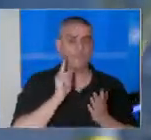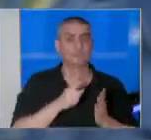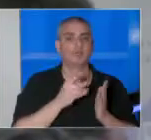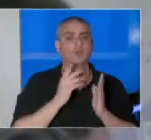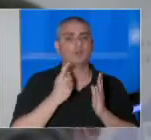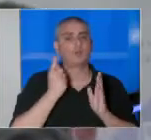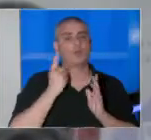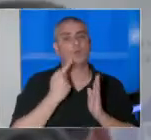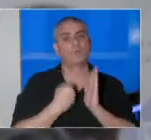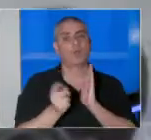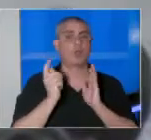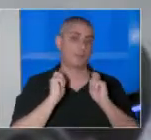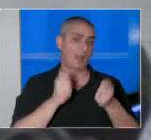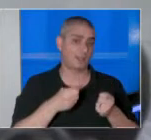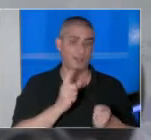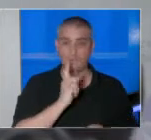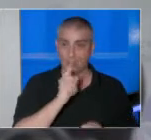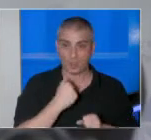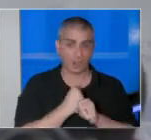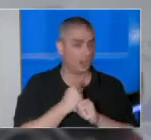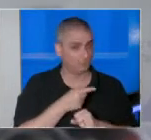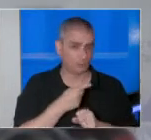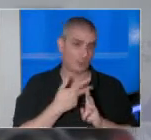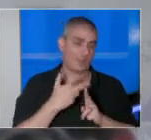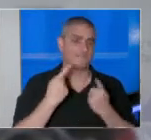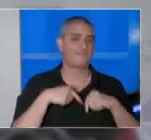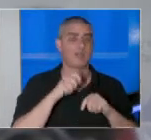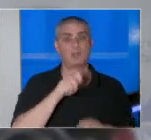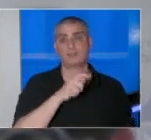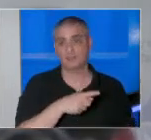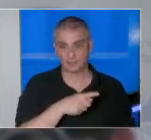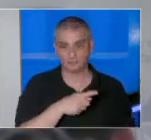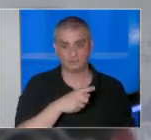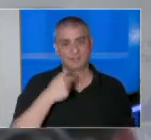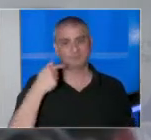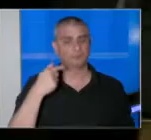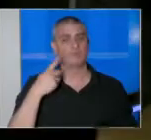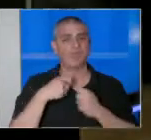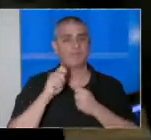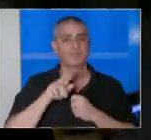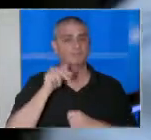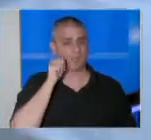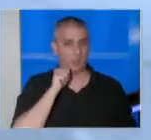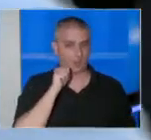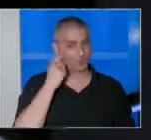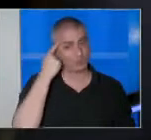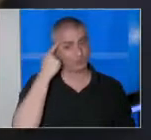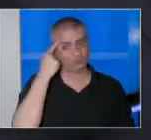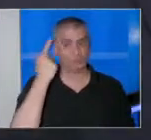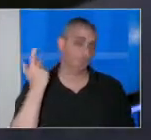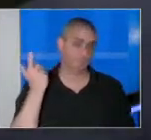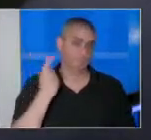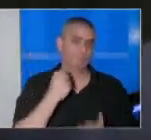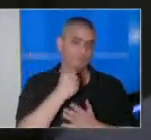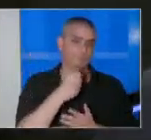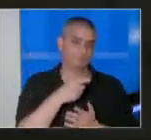פטור מחובת הנחה ש... מי שיכולה לתת את זה, זוהי ועדת הכנסת. גינזבורג וחברי כנסת בכחול לבן סבורים